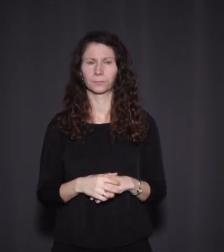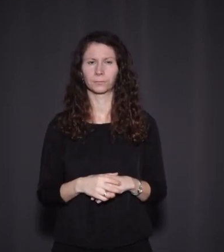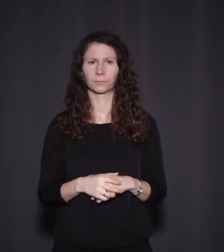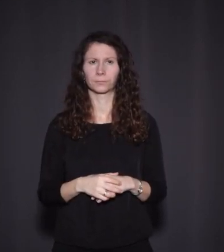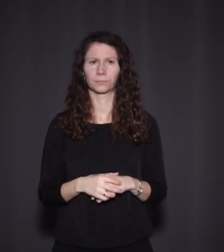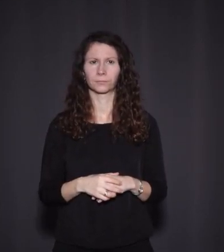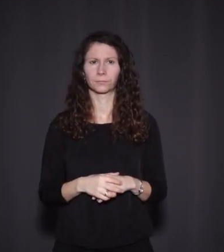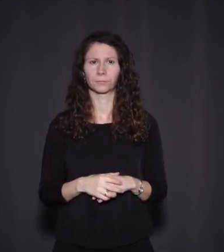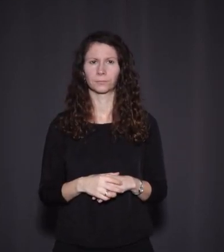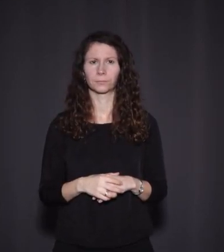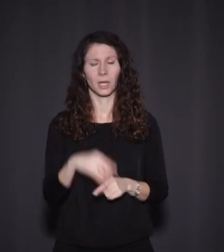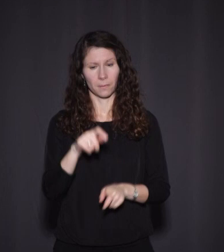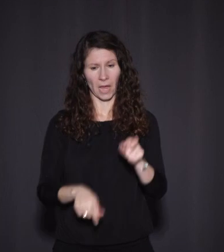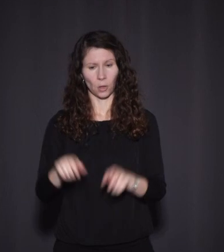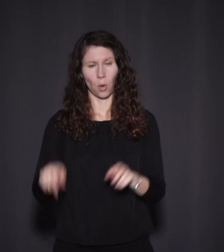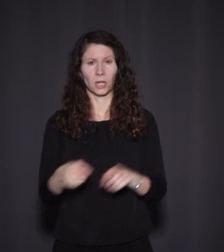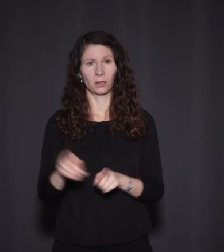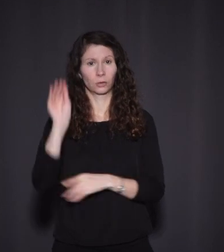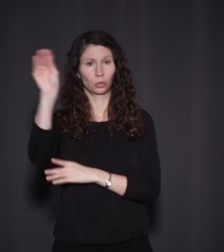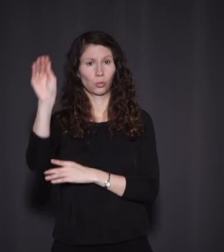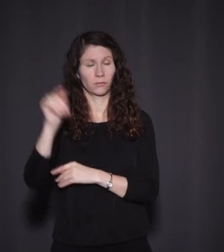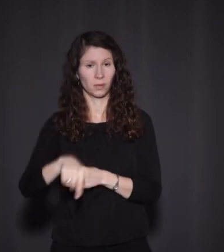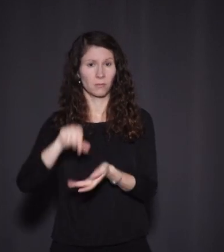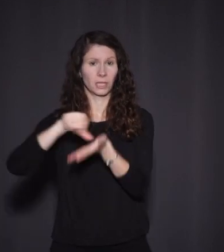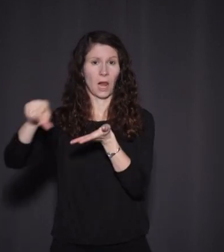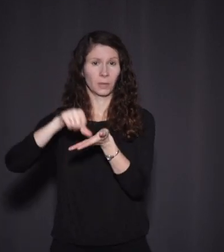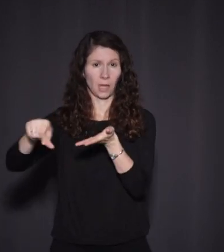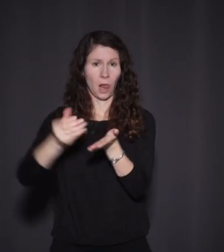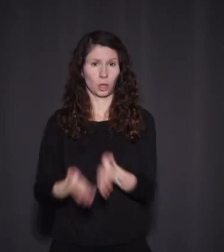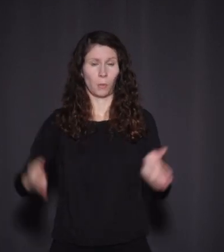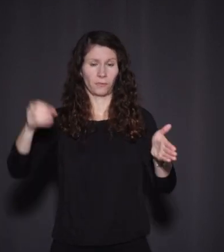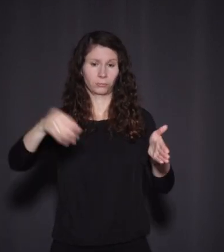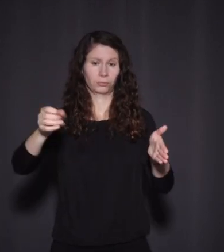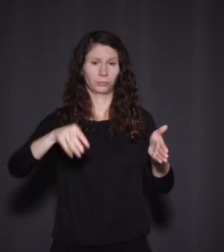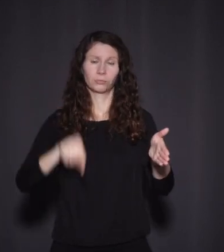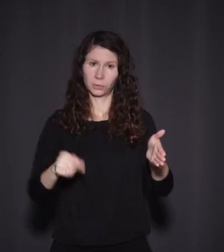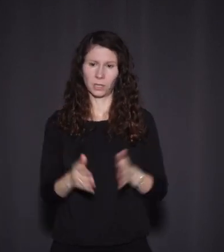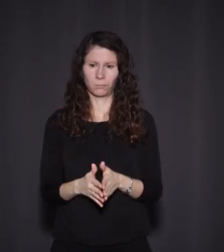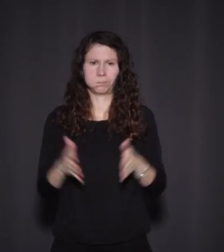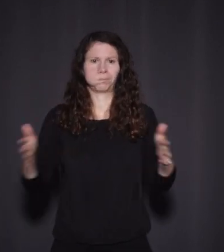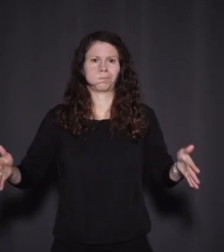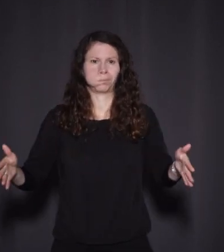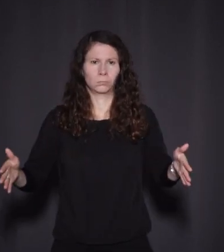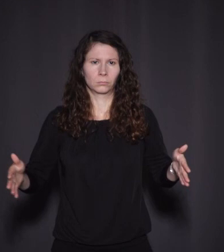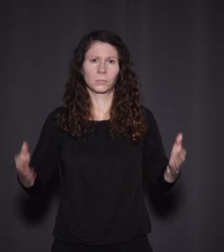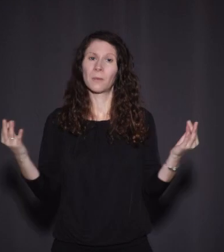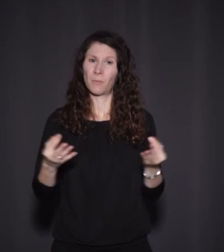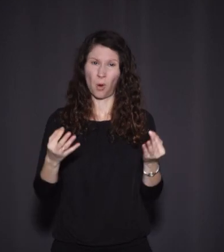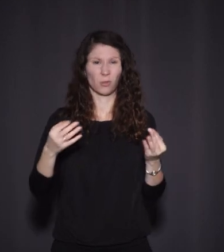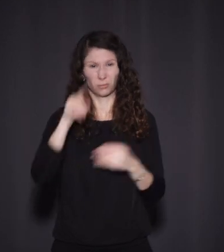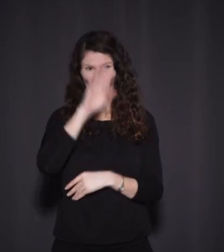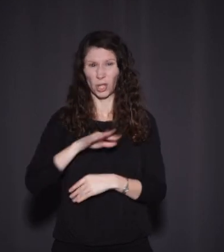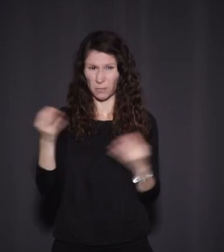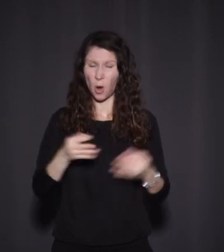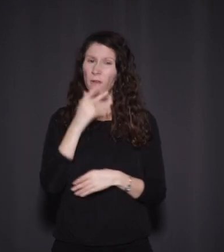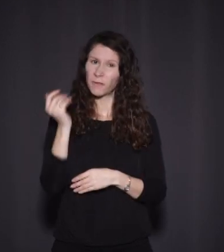Basis derjenigen, die in Zukunft einzahlen, indem wir mal uns offen und ehrlich machen und sagen, wir brauchen sehr viel Zuwanderung in diesem Land